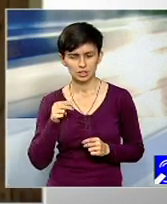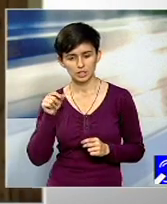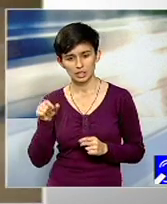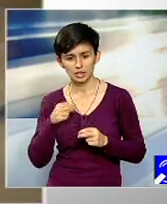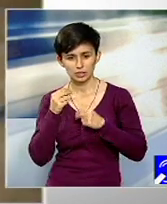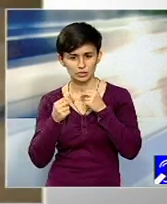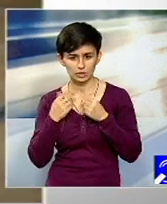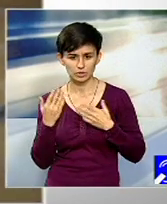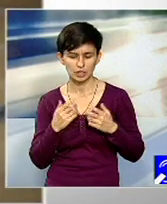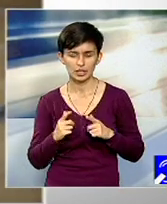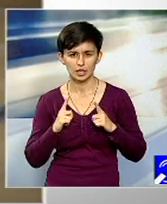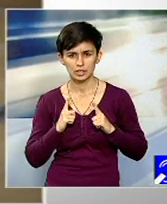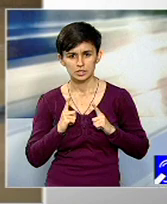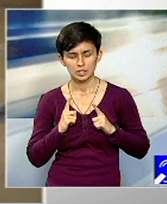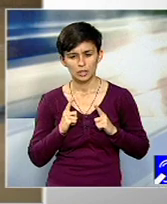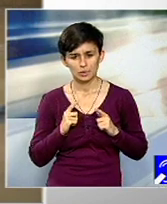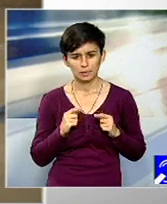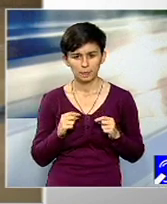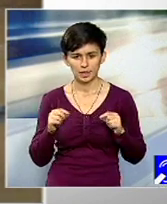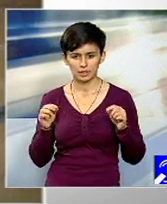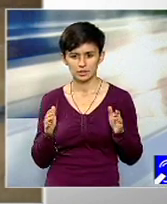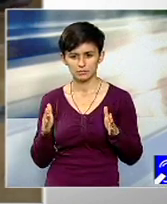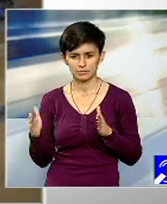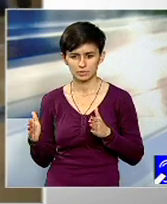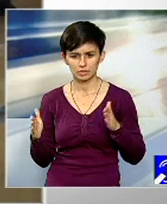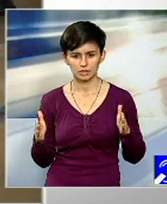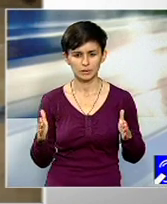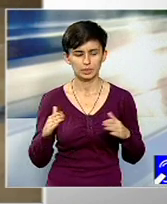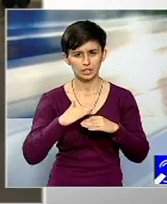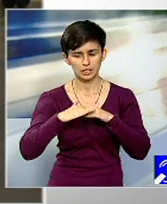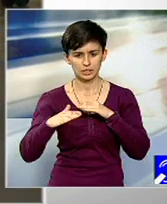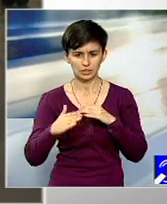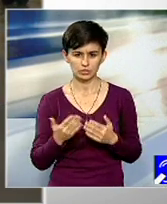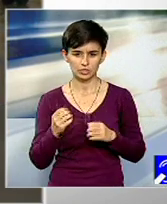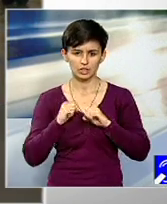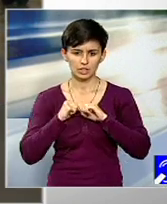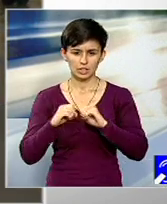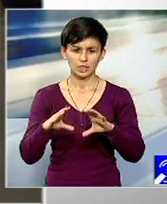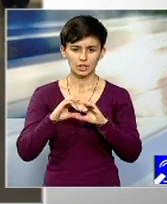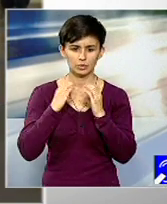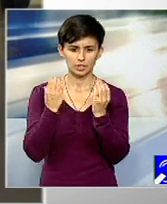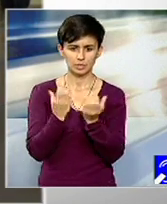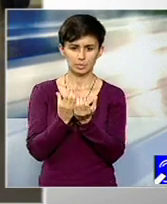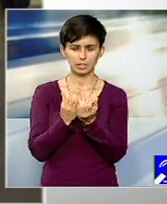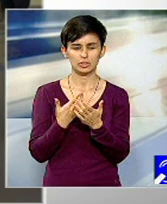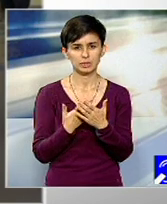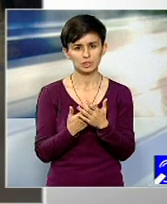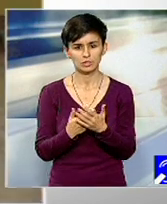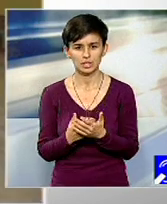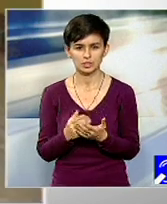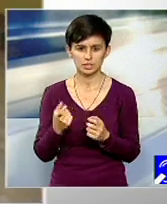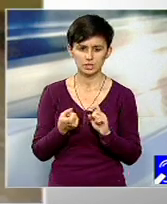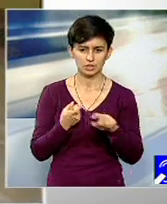dreptunghi și aruncă mingea în încercarea de a marca în poarta adversă.